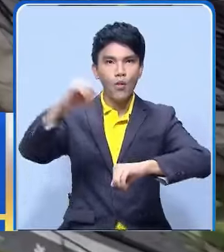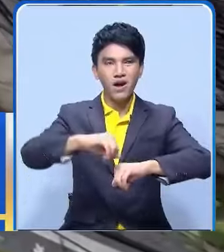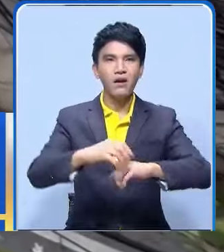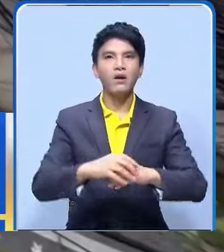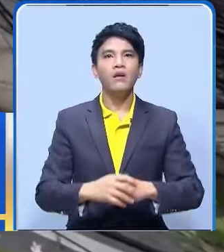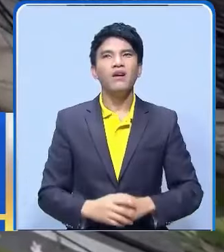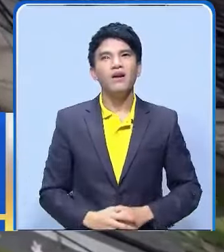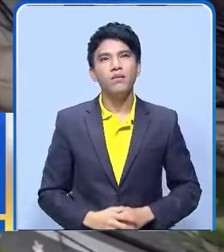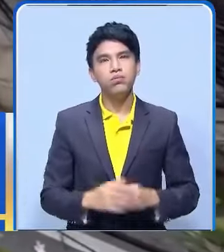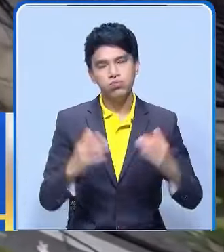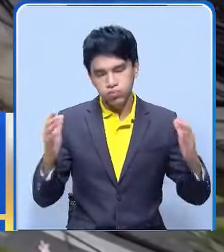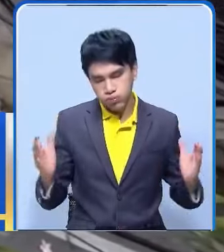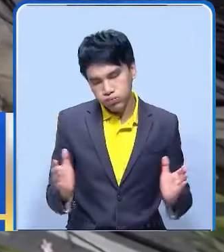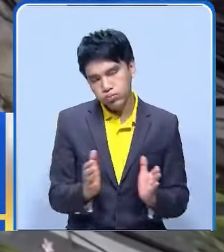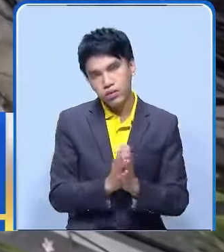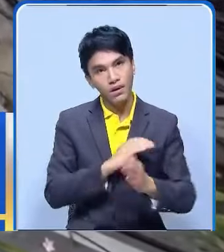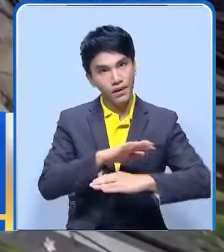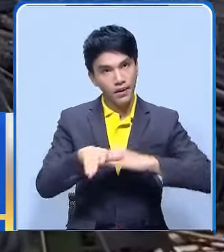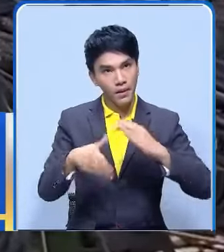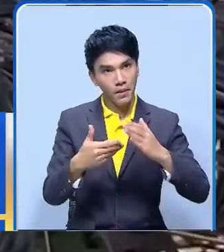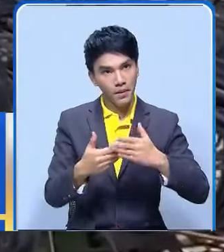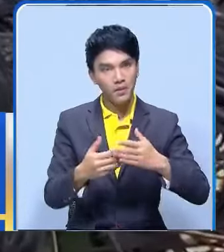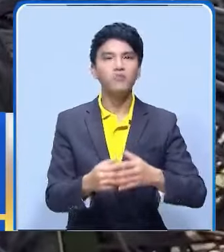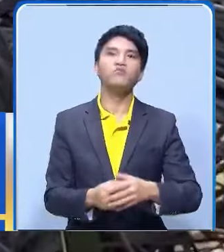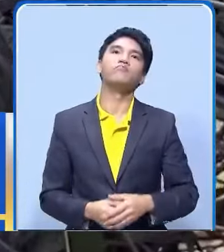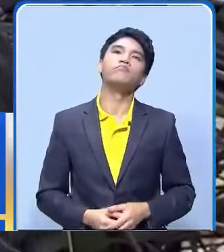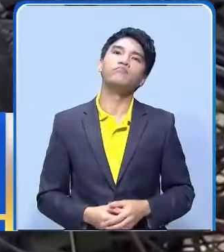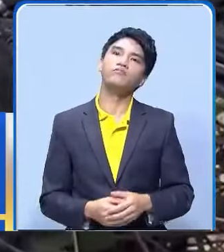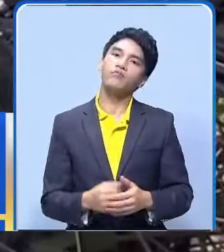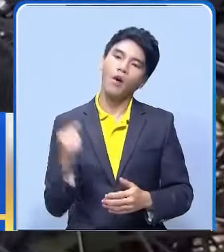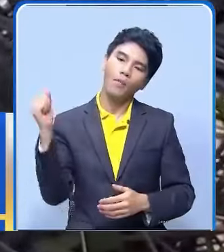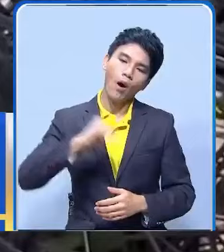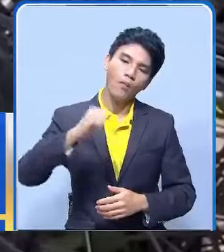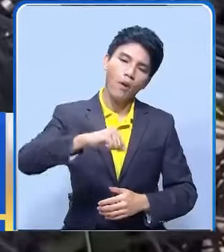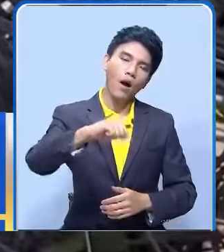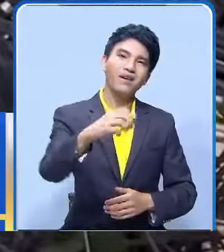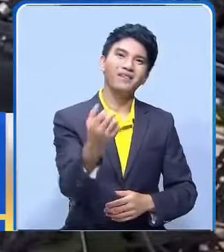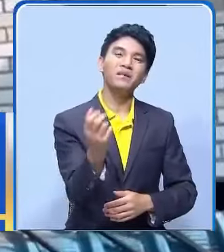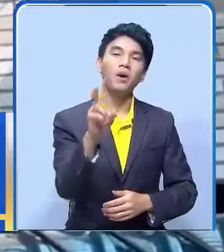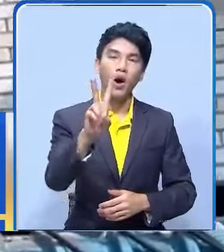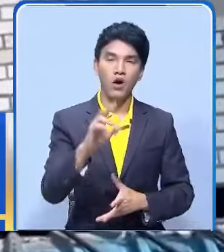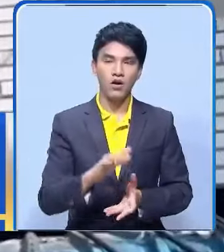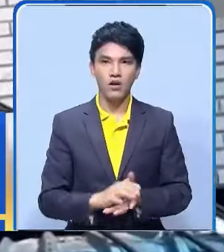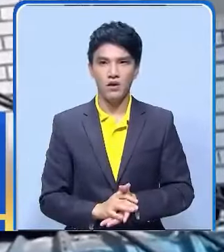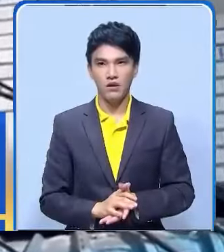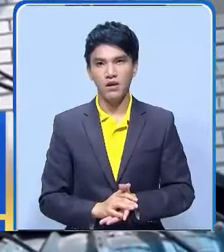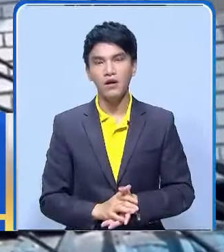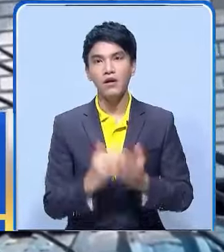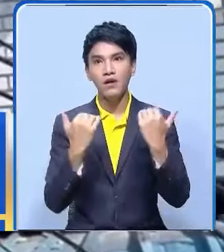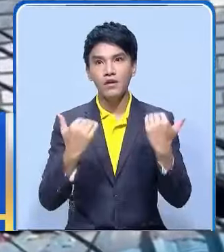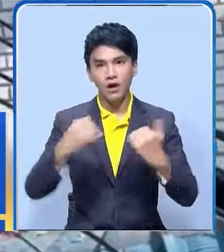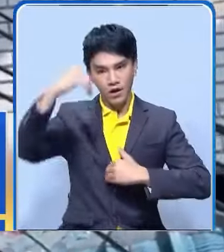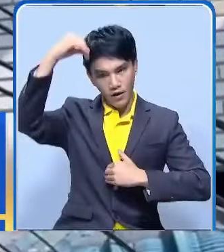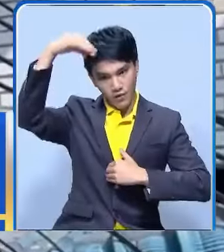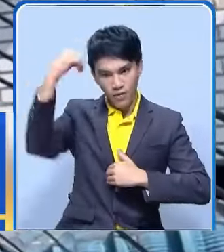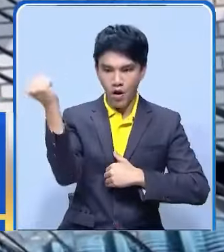ปตามๆกันรวมแล้ว12ต้นคุณผู้ชมนึกภาพเหมือนโดมิโนปรึบไปเลยอะค่ะ โอ้ดูสิ อย่างนั้นน่ะแล้วมีเสาไฟฟ้าบางต้น